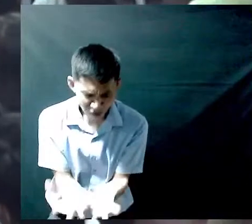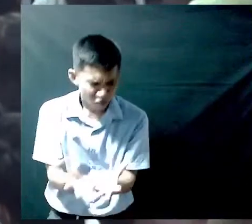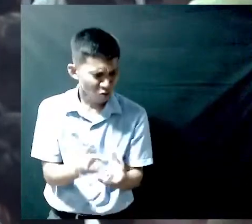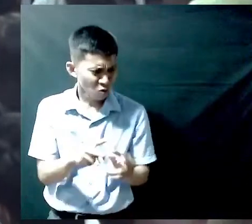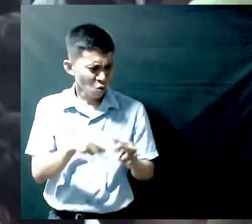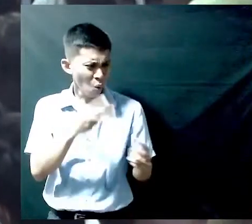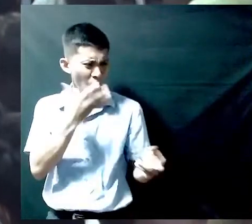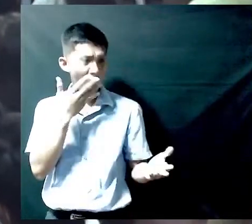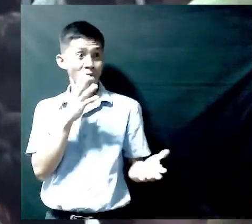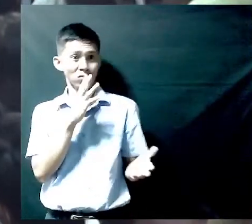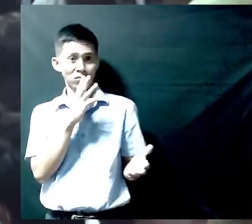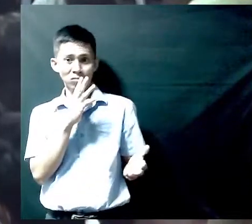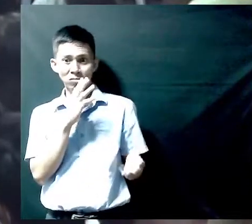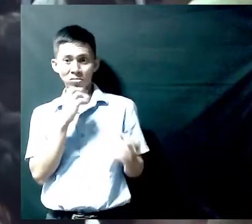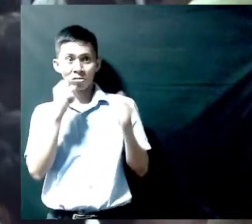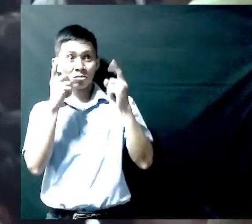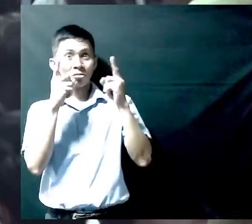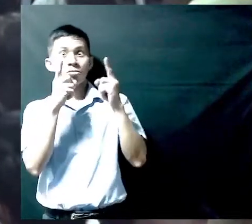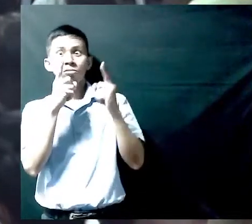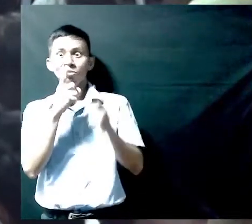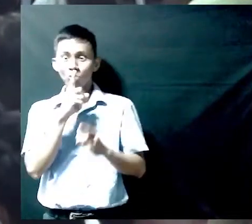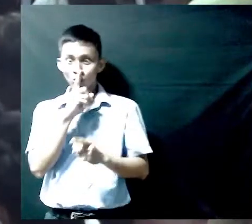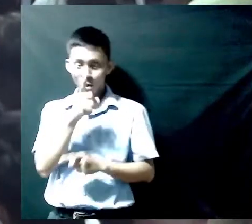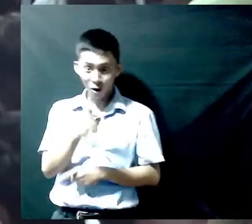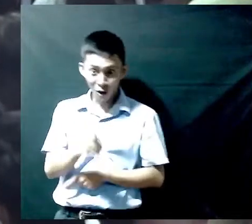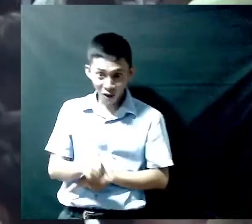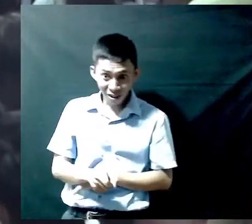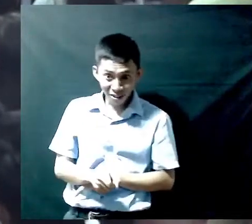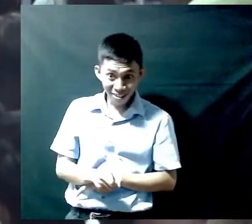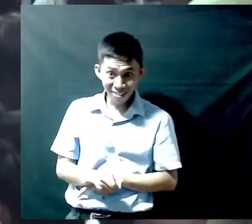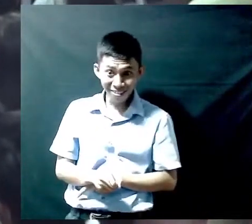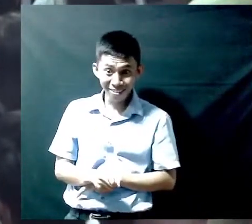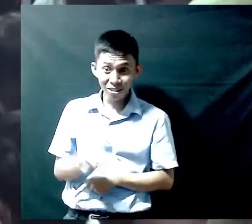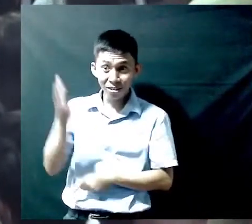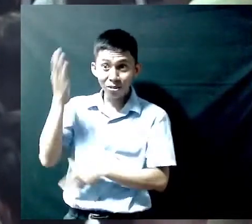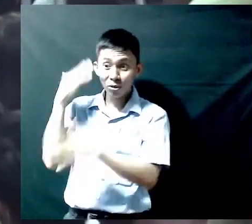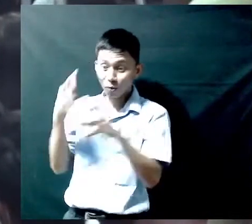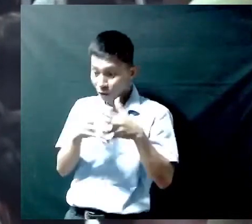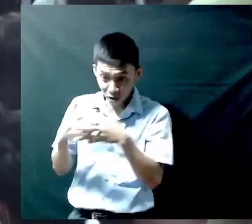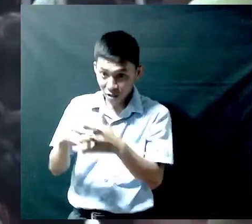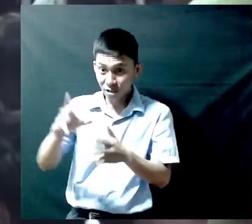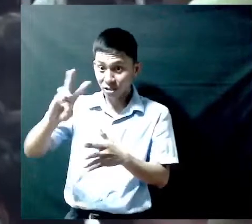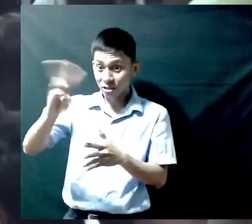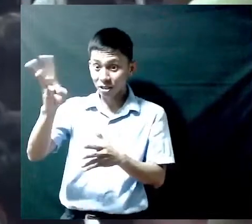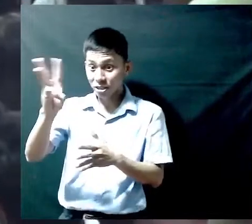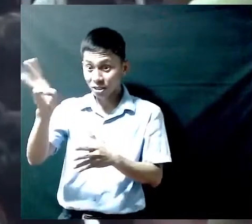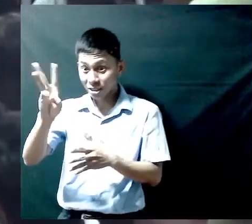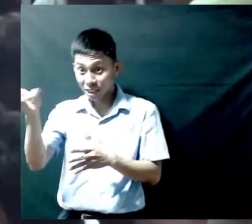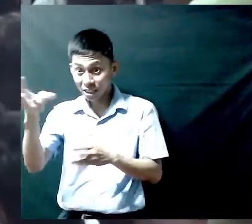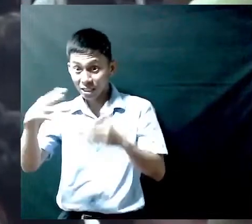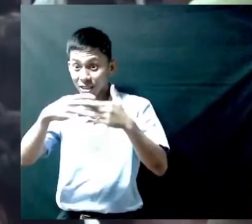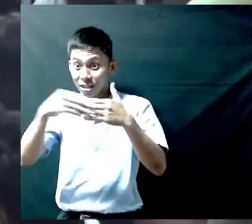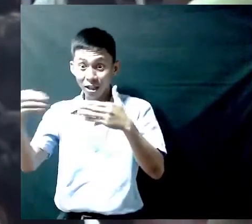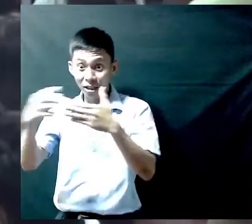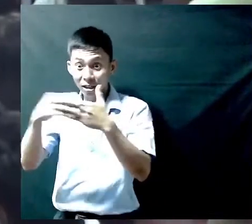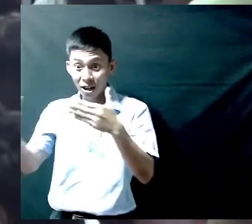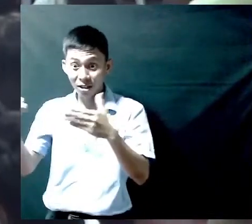Sabi ko, 2 million pesos. Eh, $60 lang to sa eBay, ah. Alam niyo kung anong